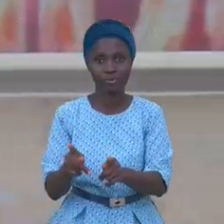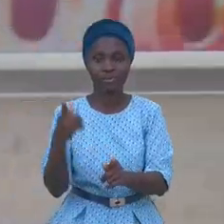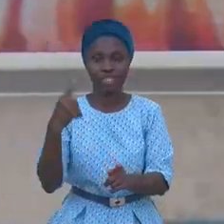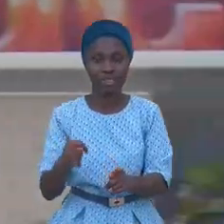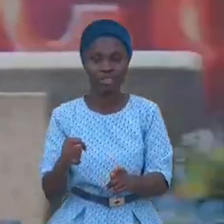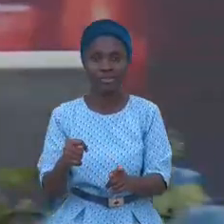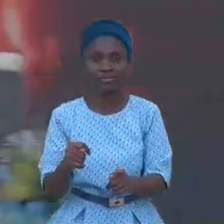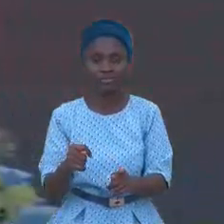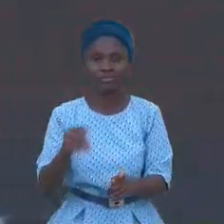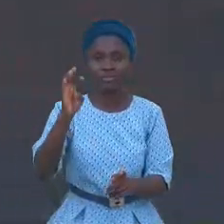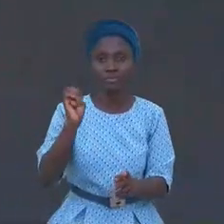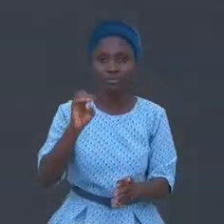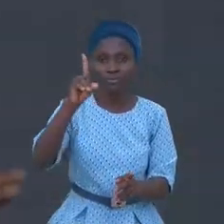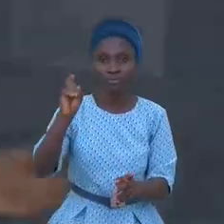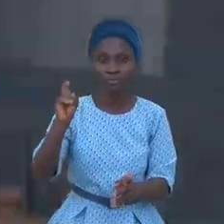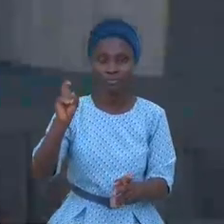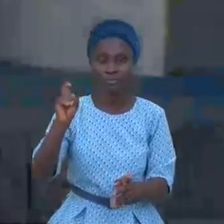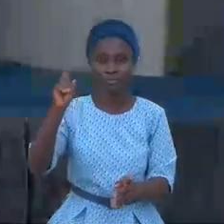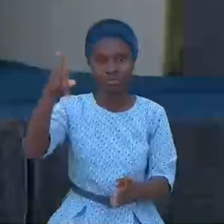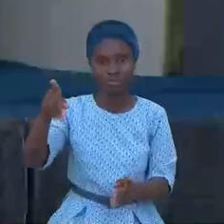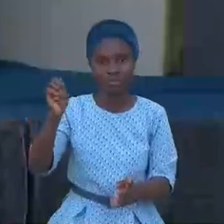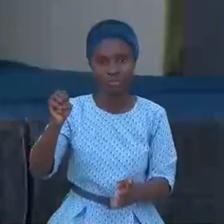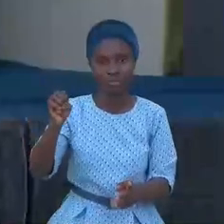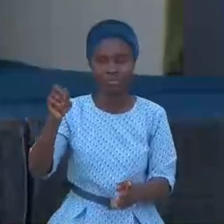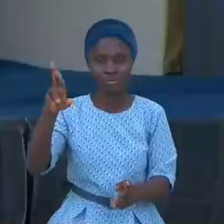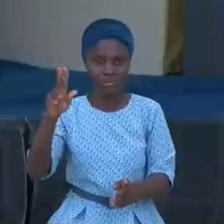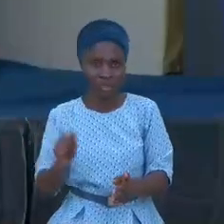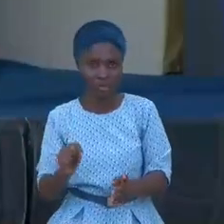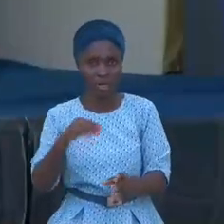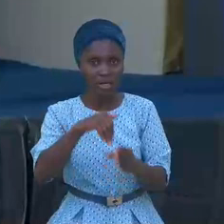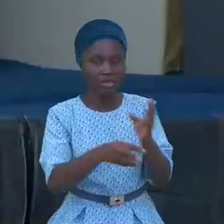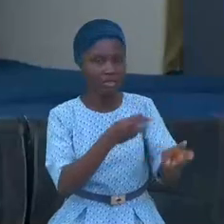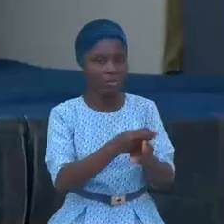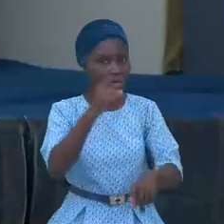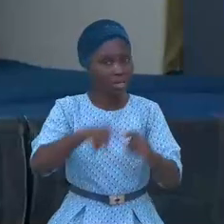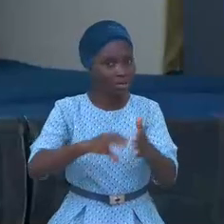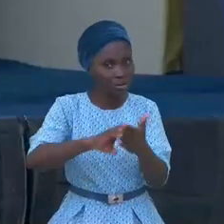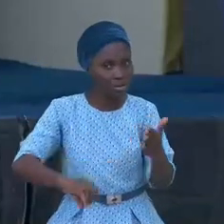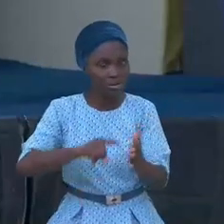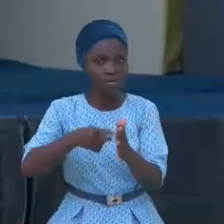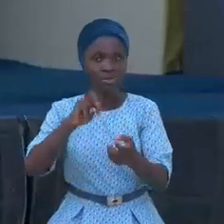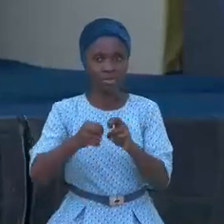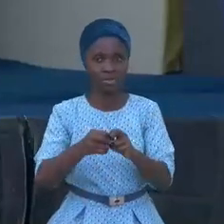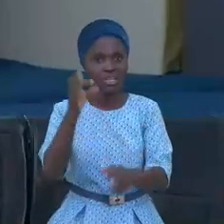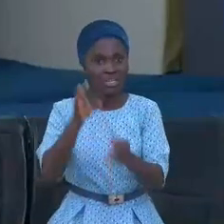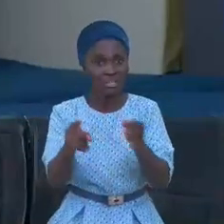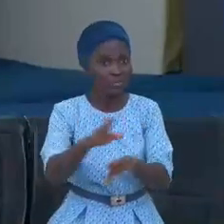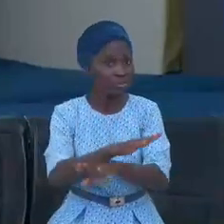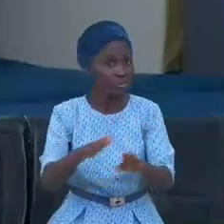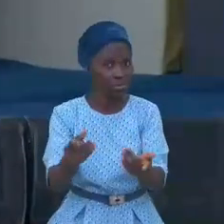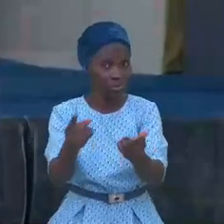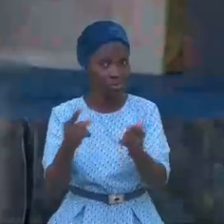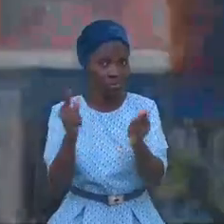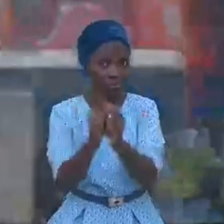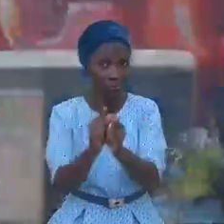du monde, ils ne peuvent pas ôter cela si tu ne viens pas à lui